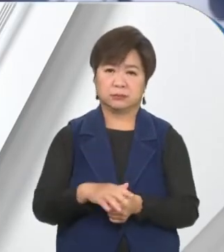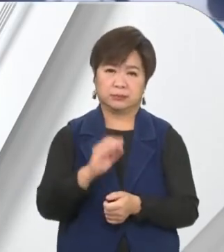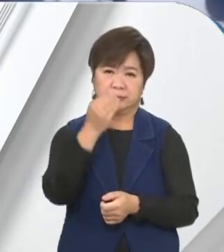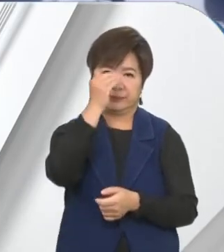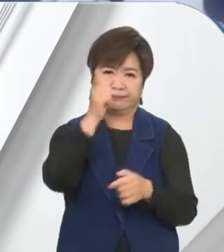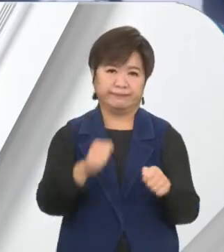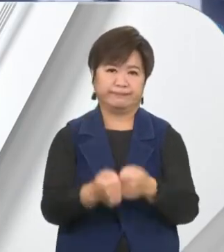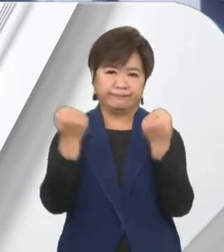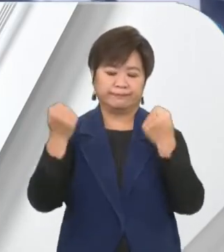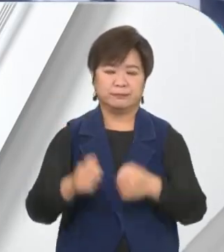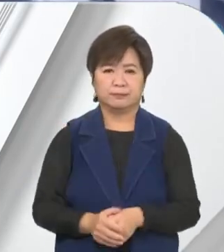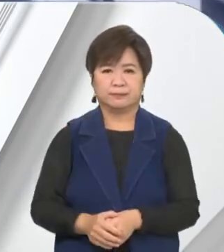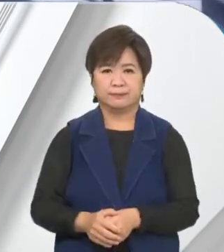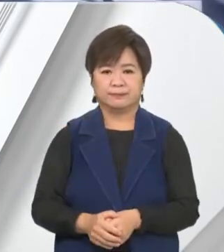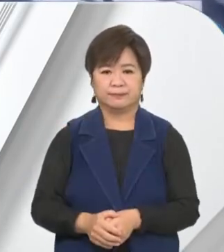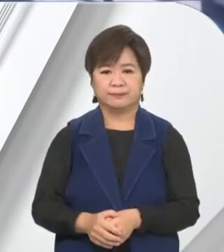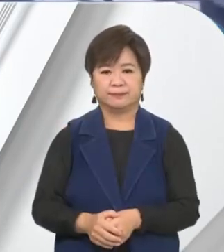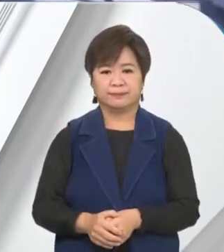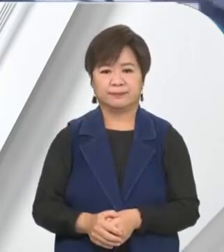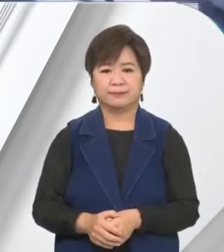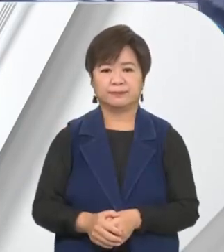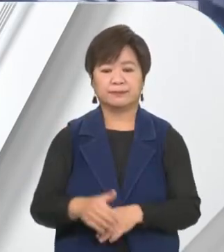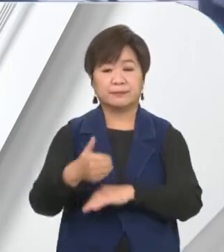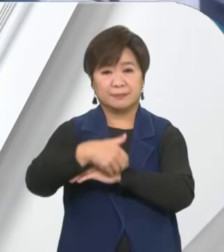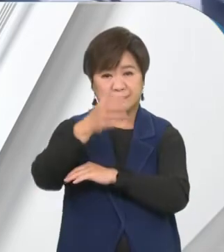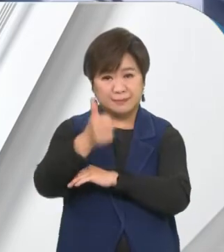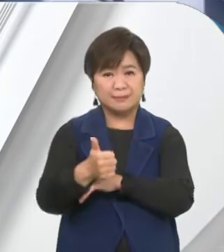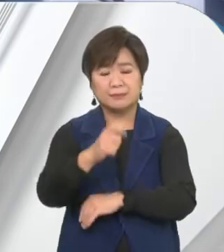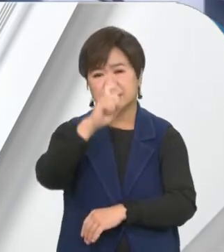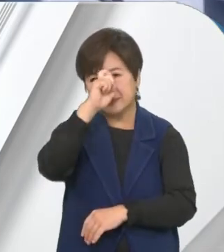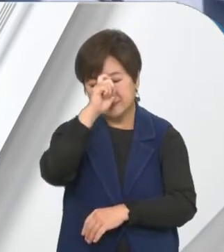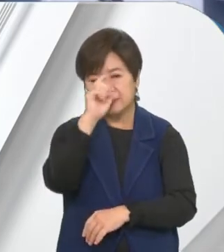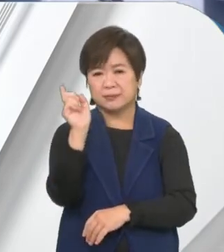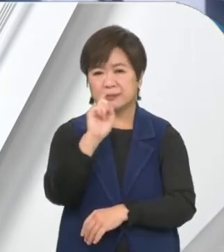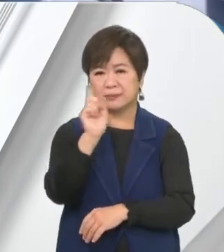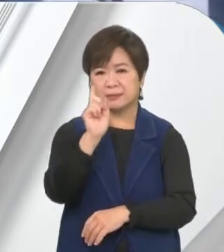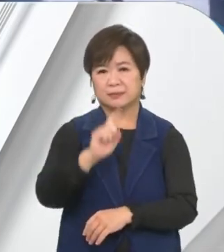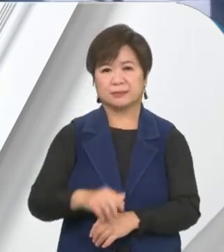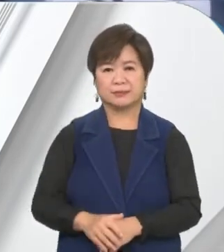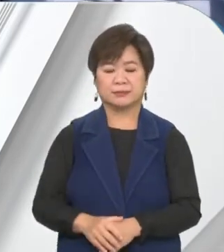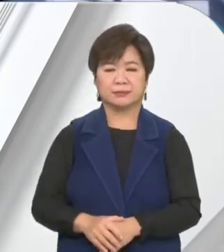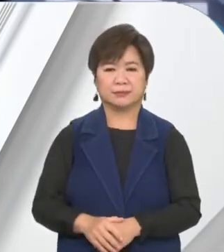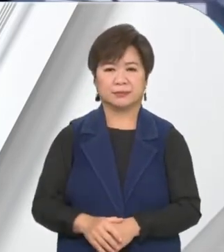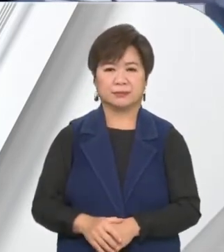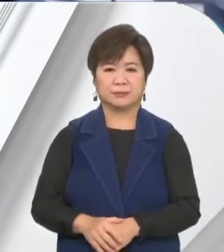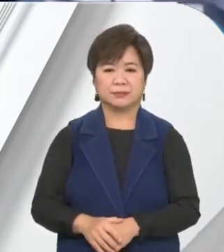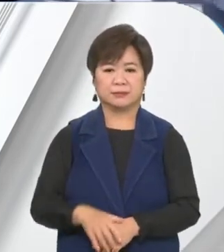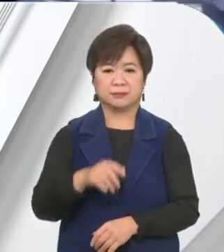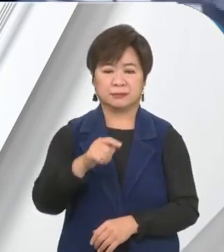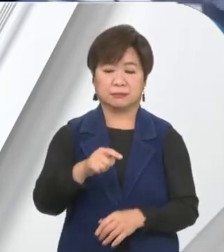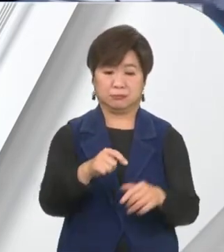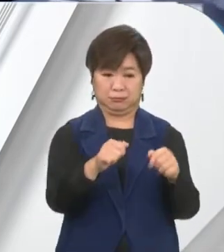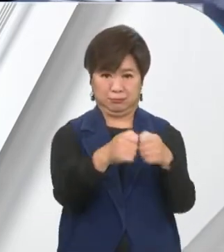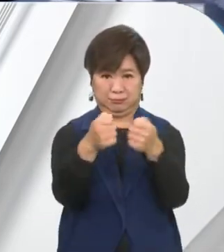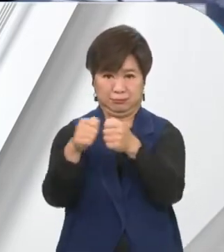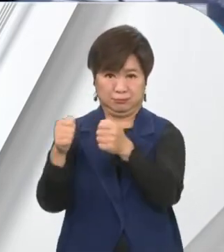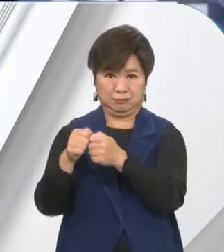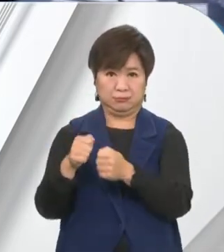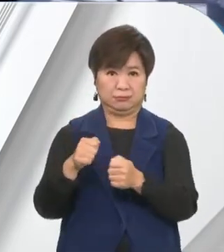我们希望说，能够把这个受灾户啊，能